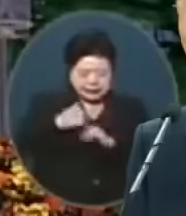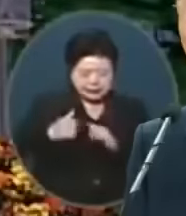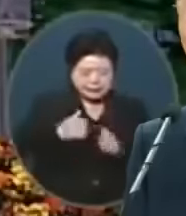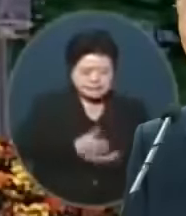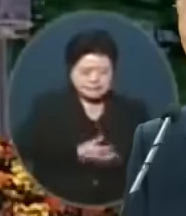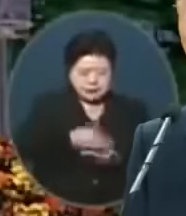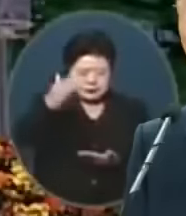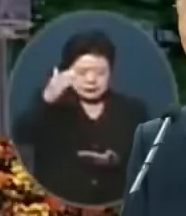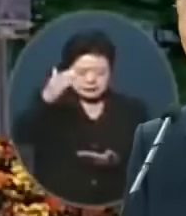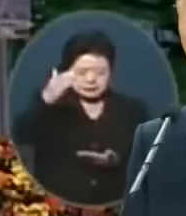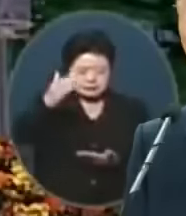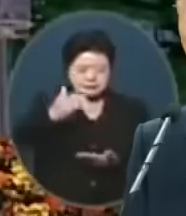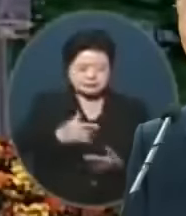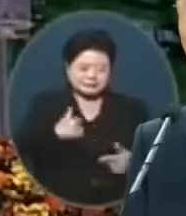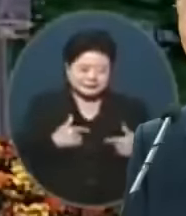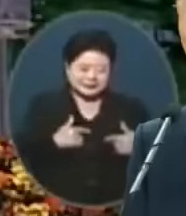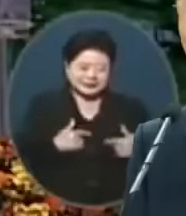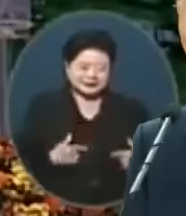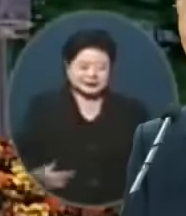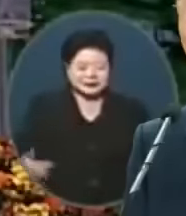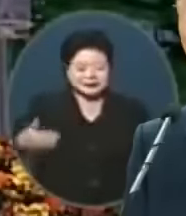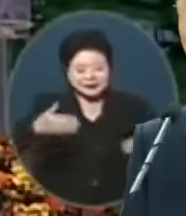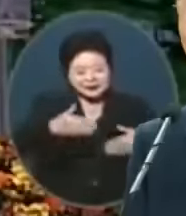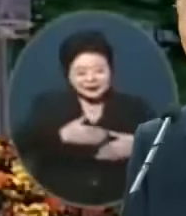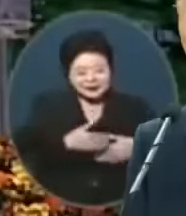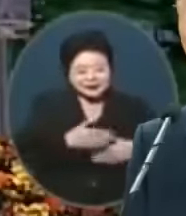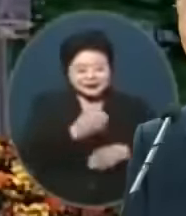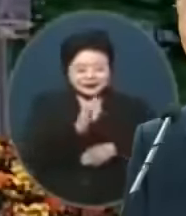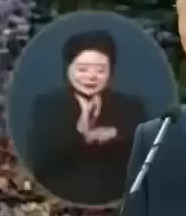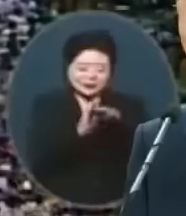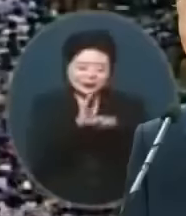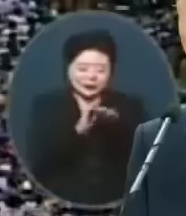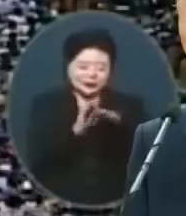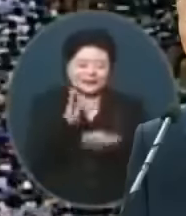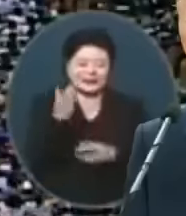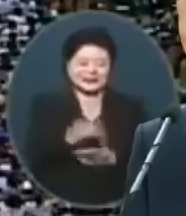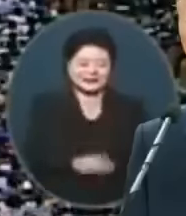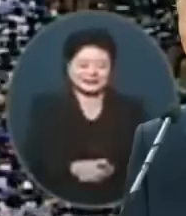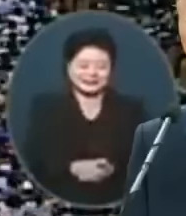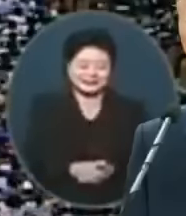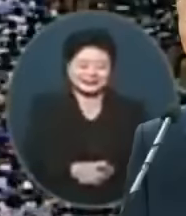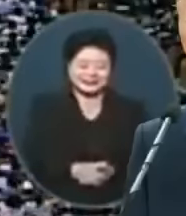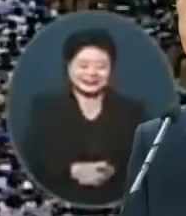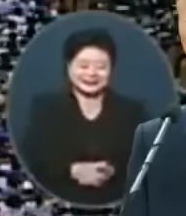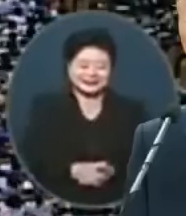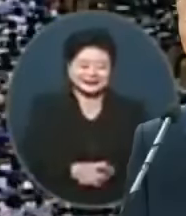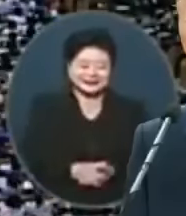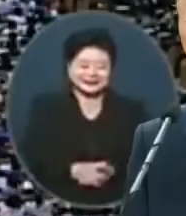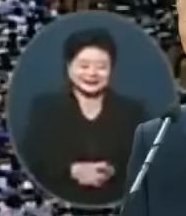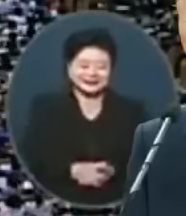물리치고 기쁨을 가슴속에 가득히 채워야 되는 것입니다.